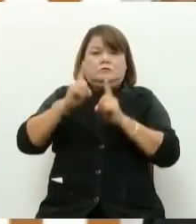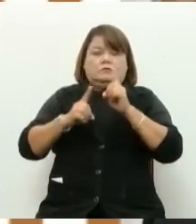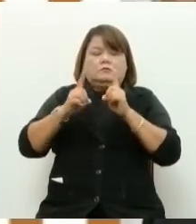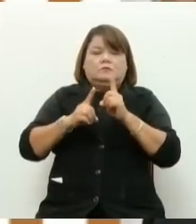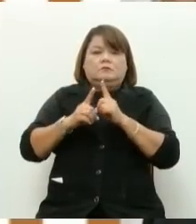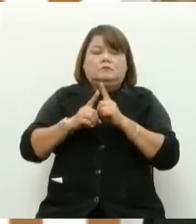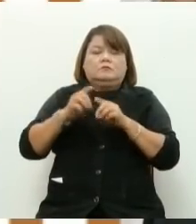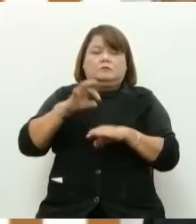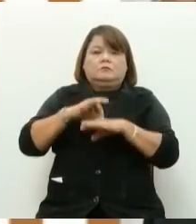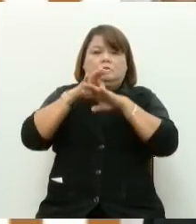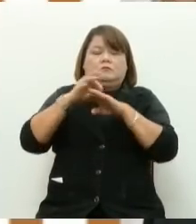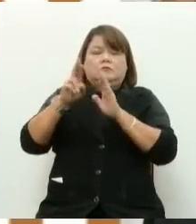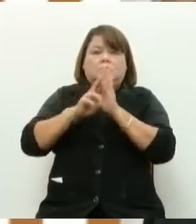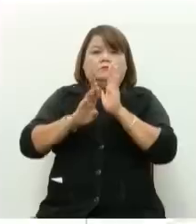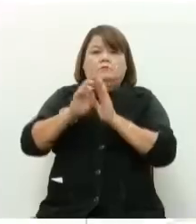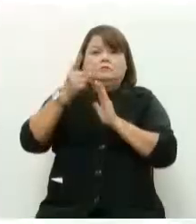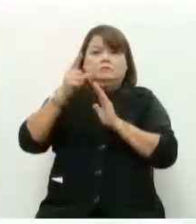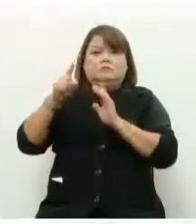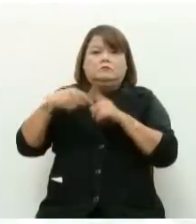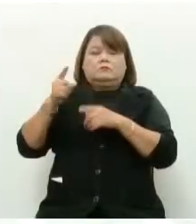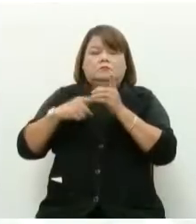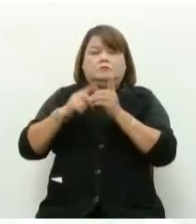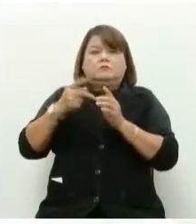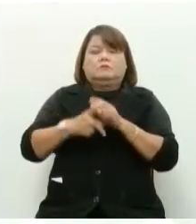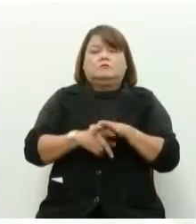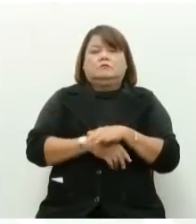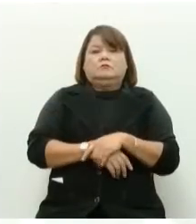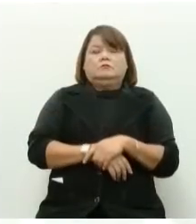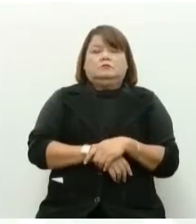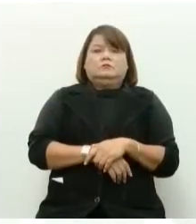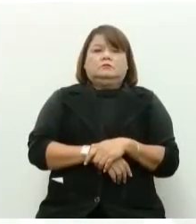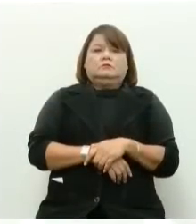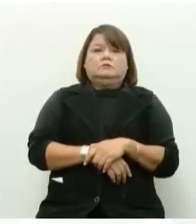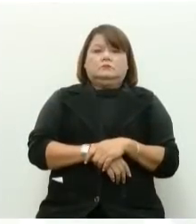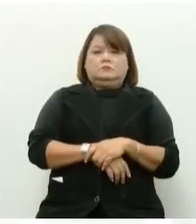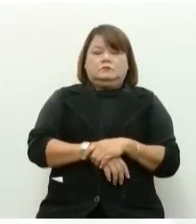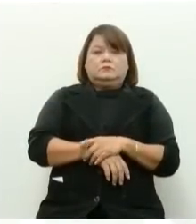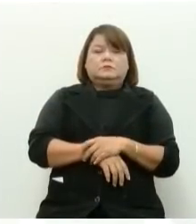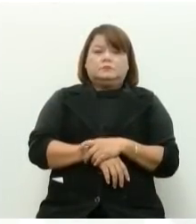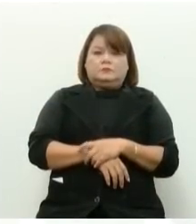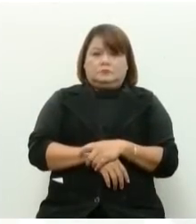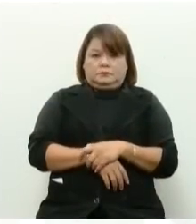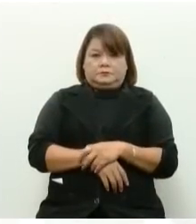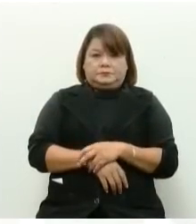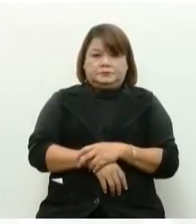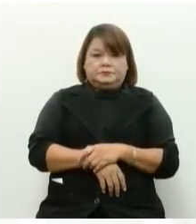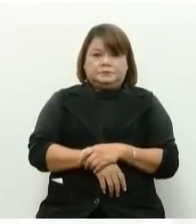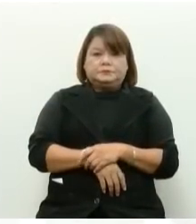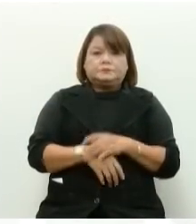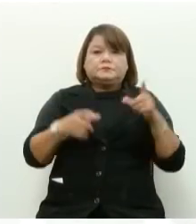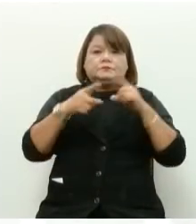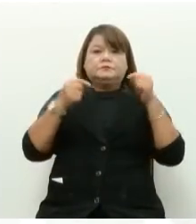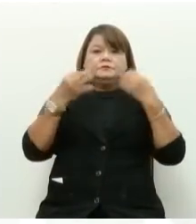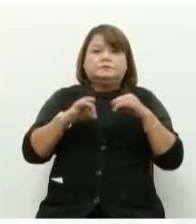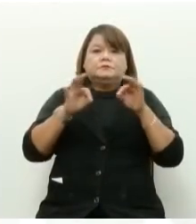ยาฐานะในระบบใหม่ไปด้วยกันค่ะ ขอบคุณทั้งสองท่านนะคะก็เป็นเรื่องที่สำคัญ